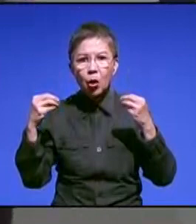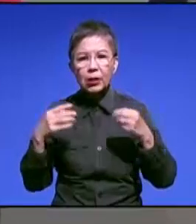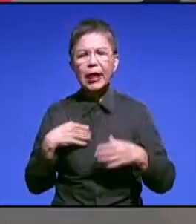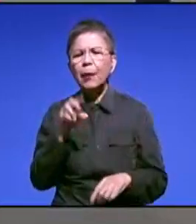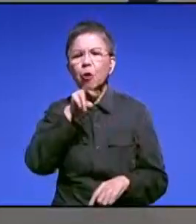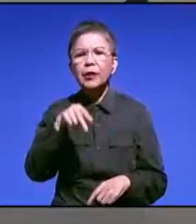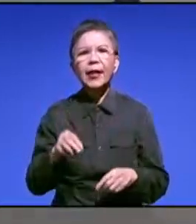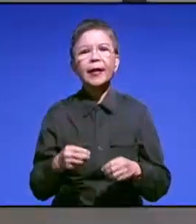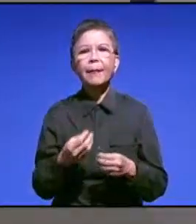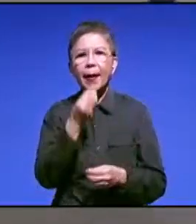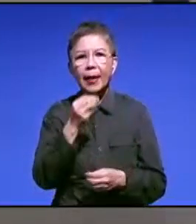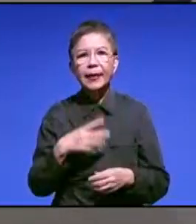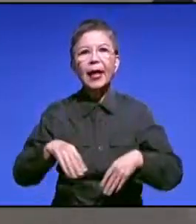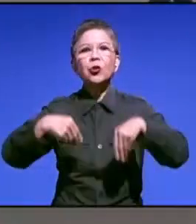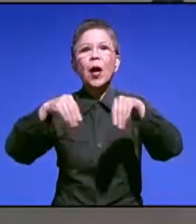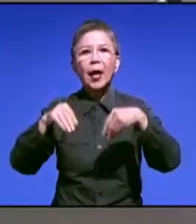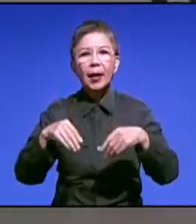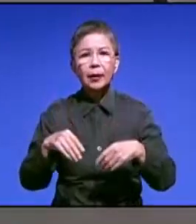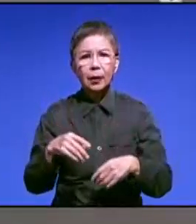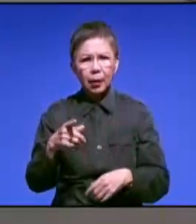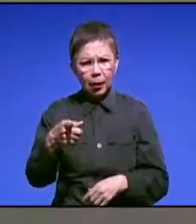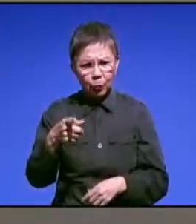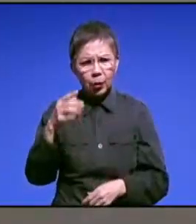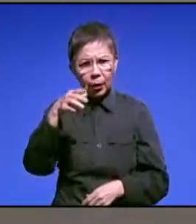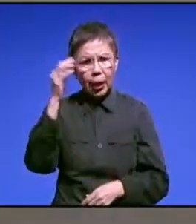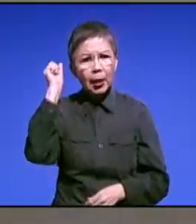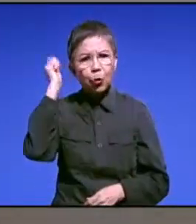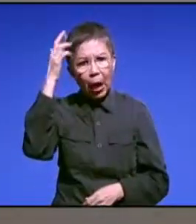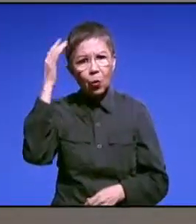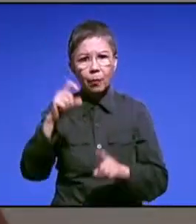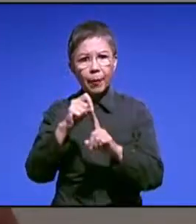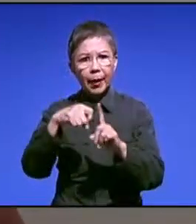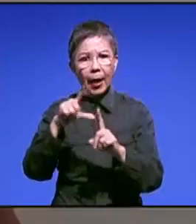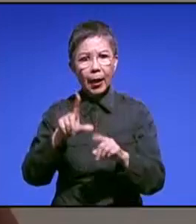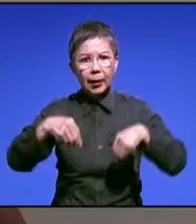cari makan kok ibu tahu kalau pedagangnya di warung di sini ya